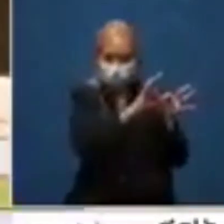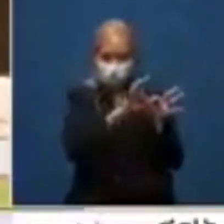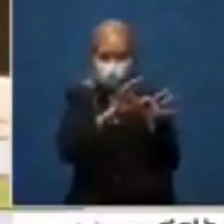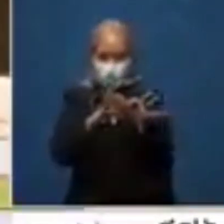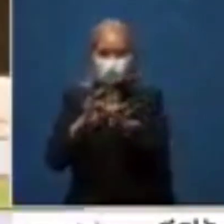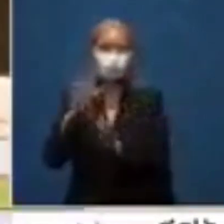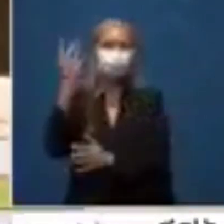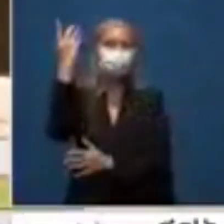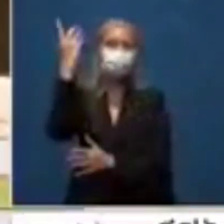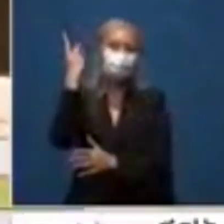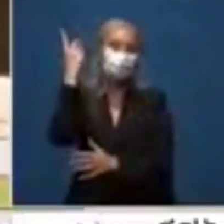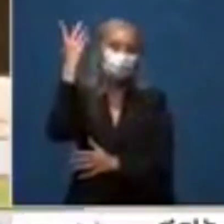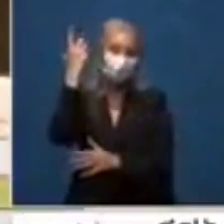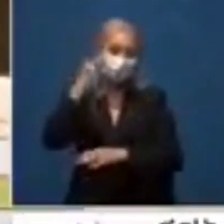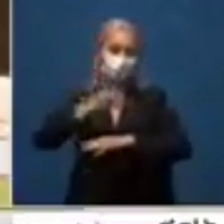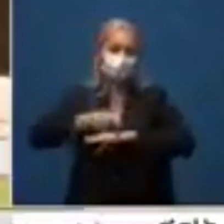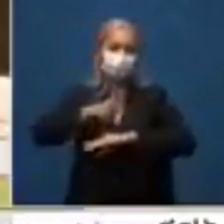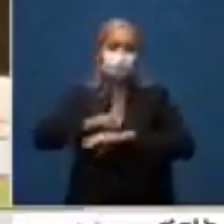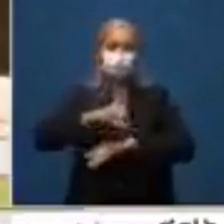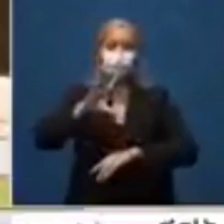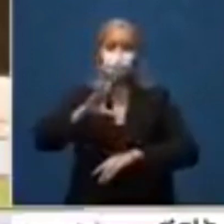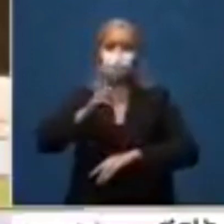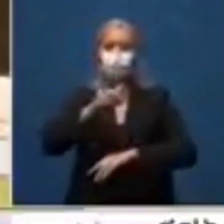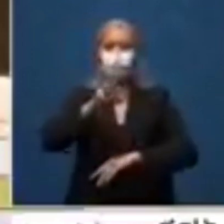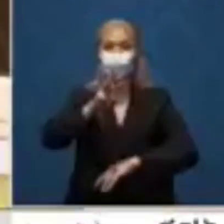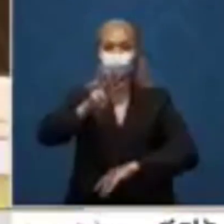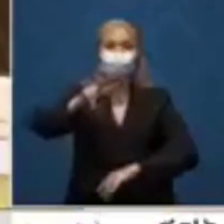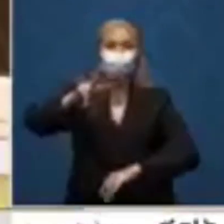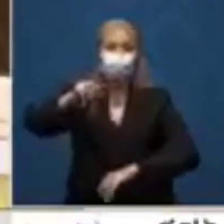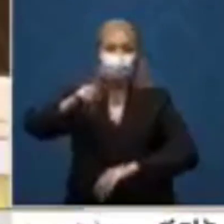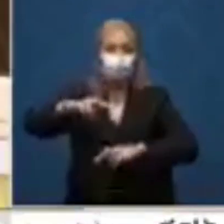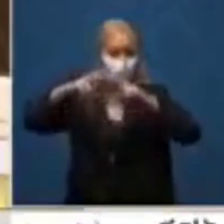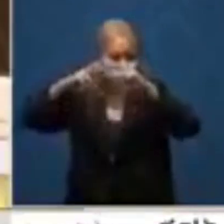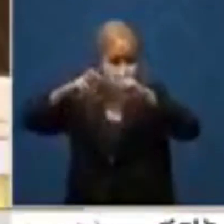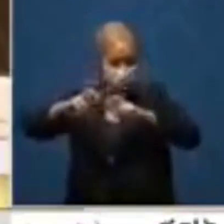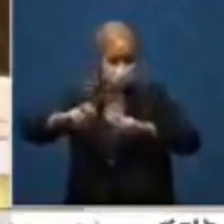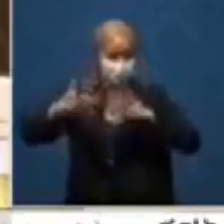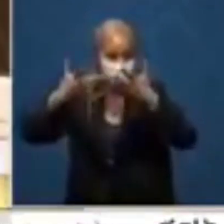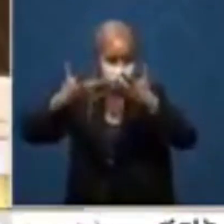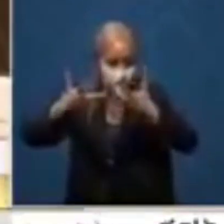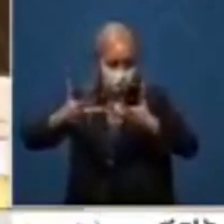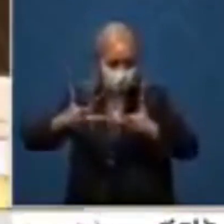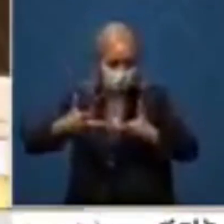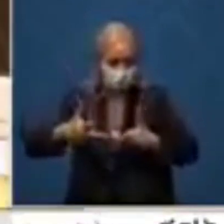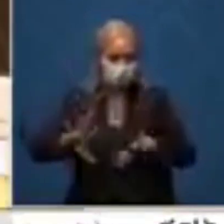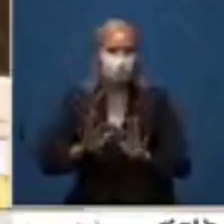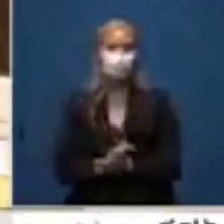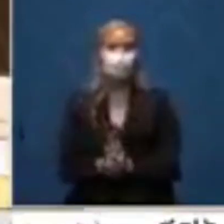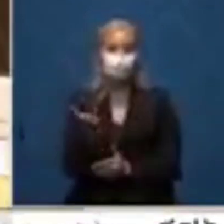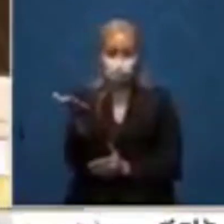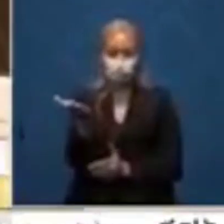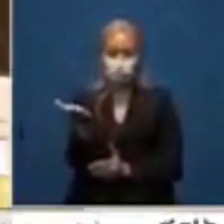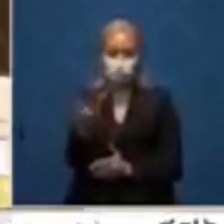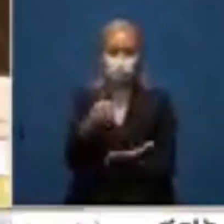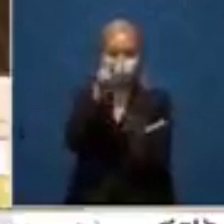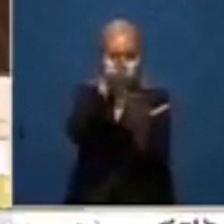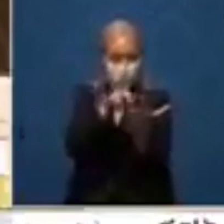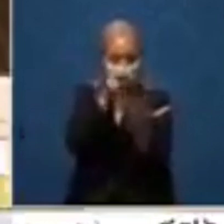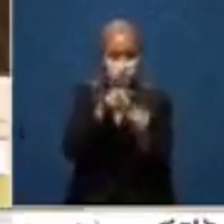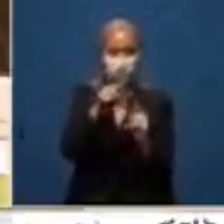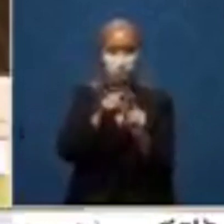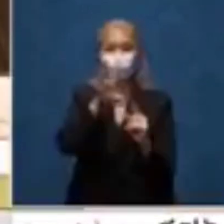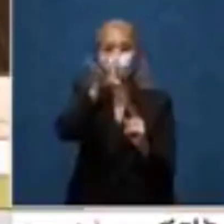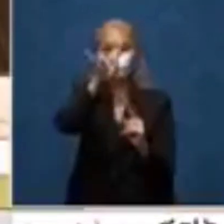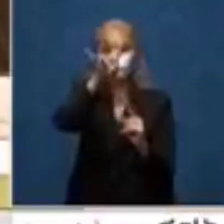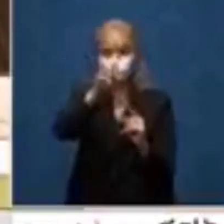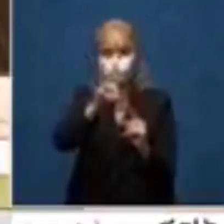นได้วินิจฉัยฉะนั้นผมอยากให้ท่านอมรัตน์ได้ไปอ่านข้อบังคับข้อที่71นะครับการวินิจฉัยของประธ